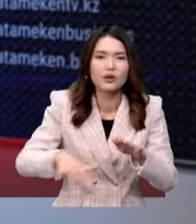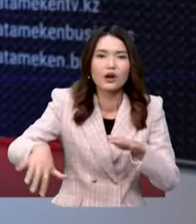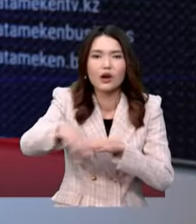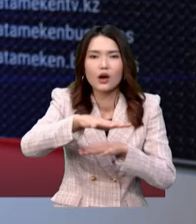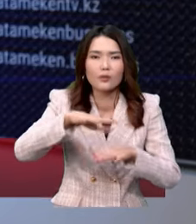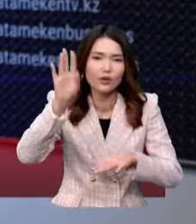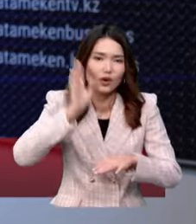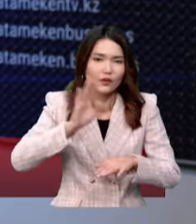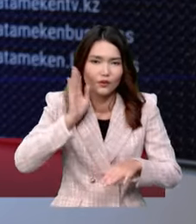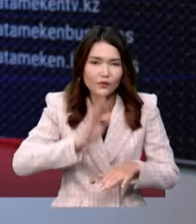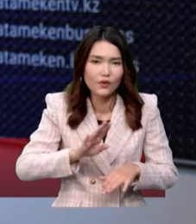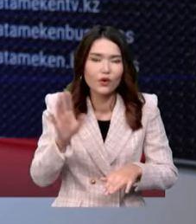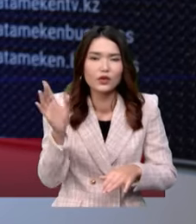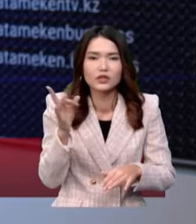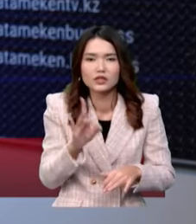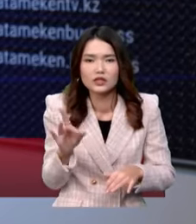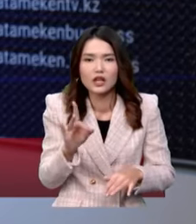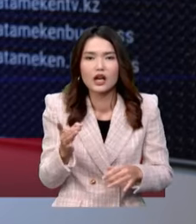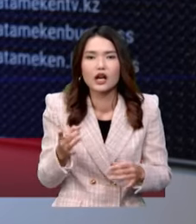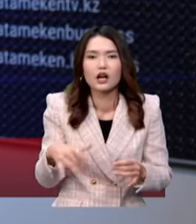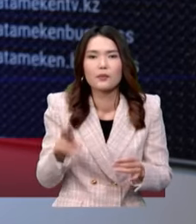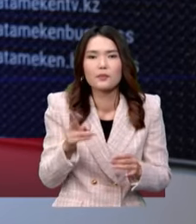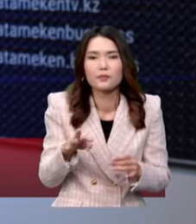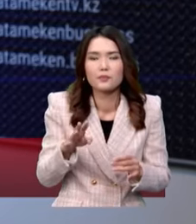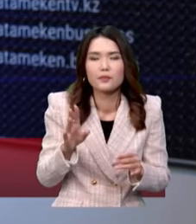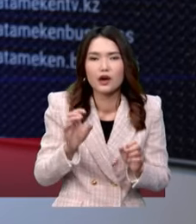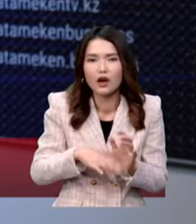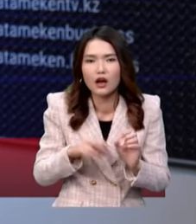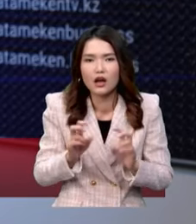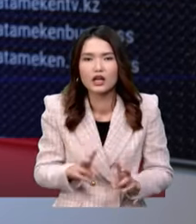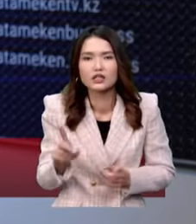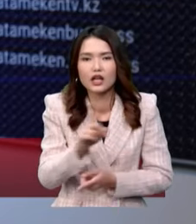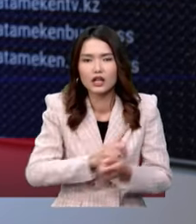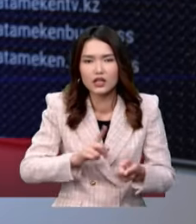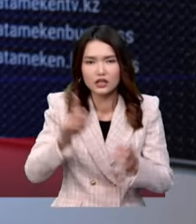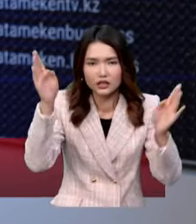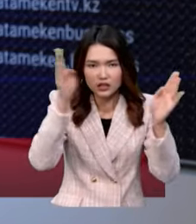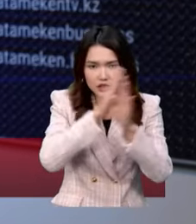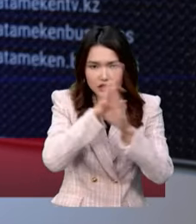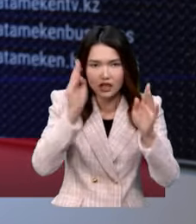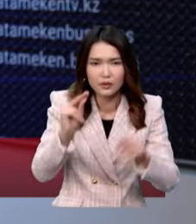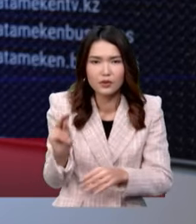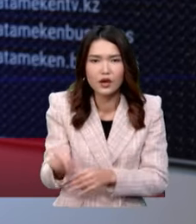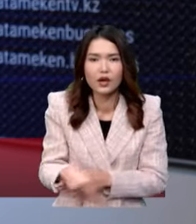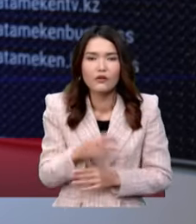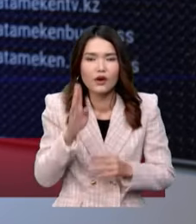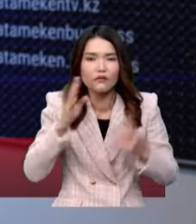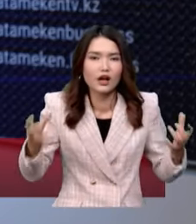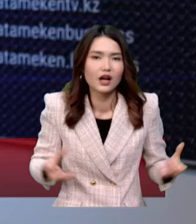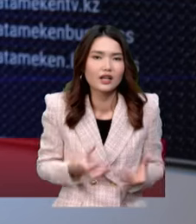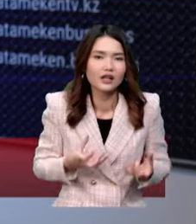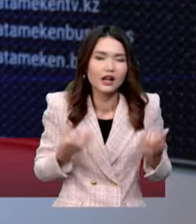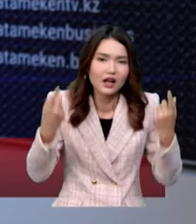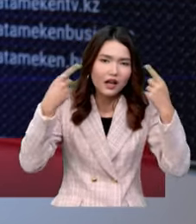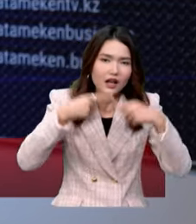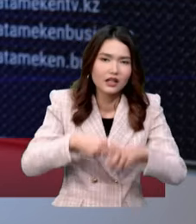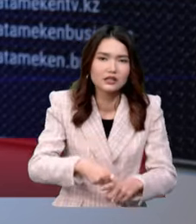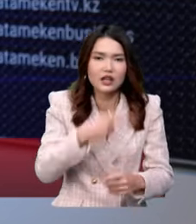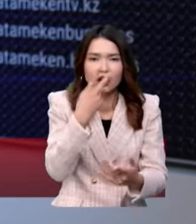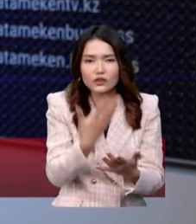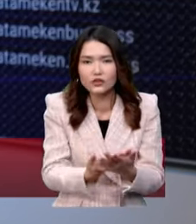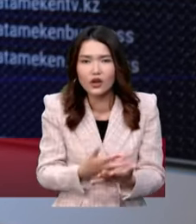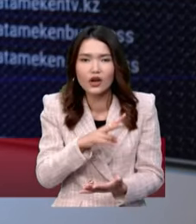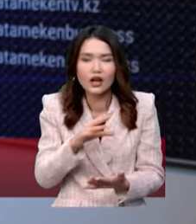вод, защита водных объектов, адаптация к изменениям климата и введение водосберегающих технологий. Рассмотрят